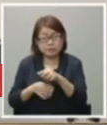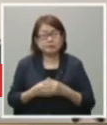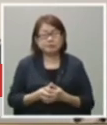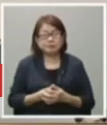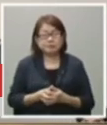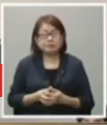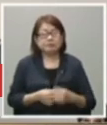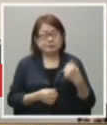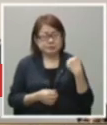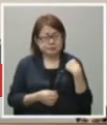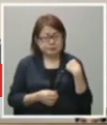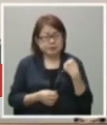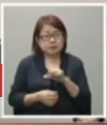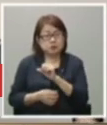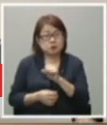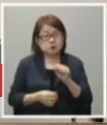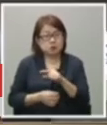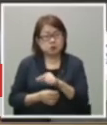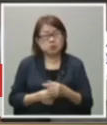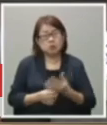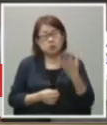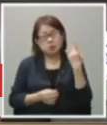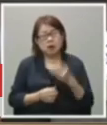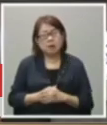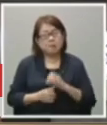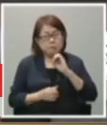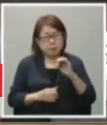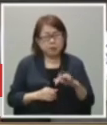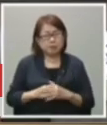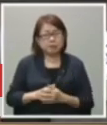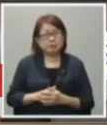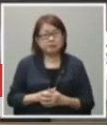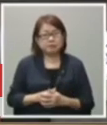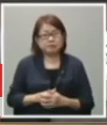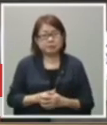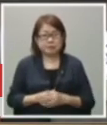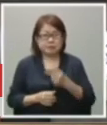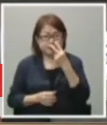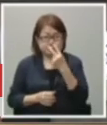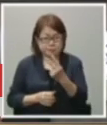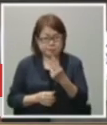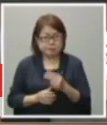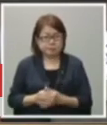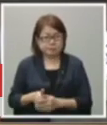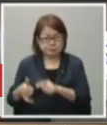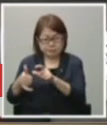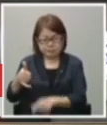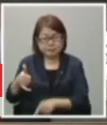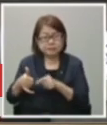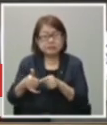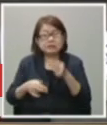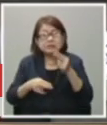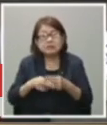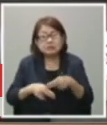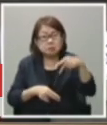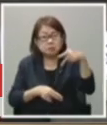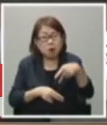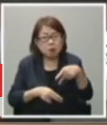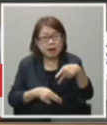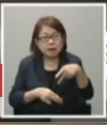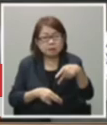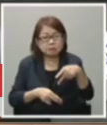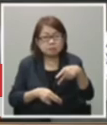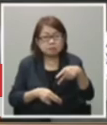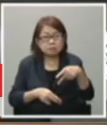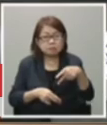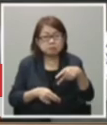ท่านได้กรุณาแจ้งไว้ว่าท่านไปเห็นนายพอพานเกี่ยวข้องด้วยผ